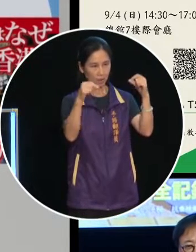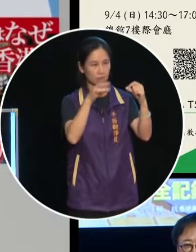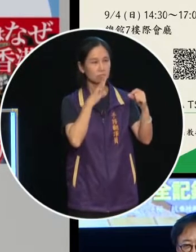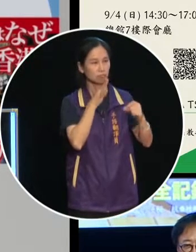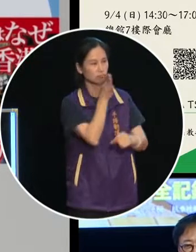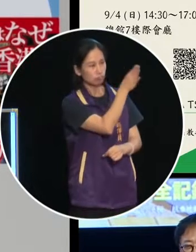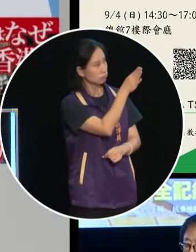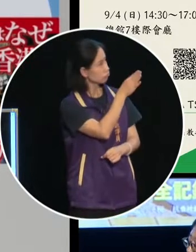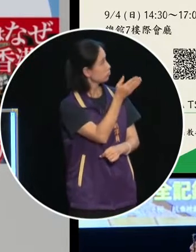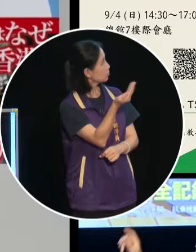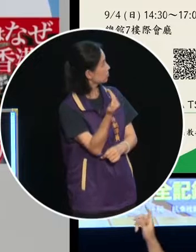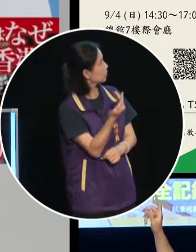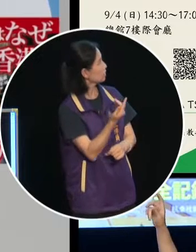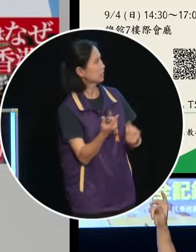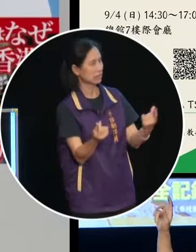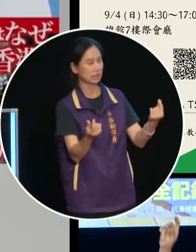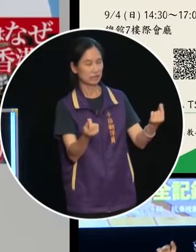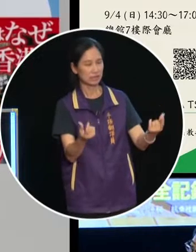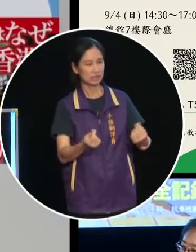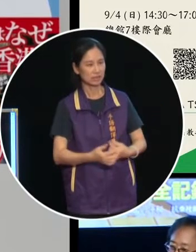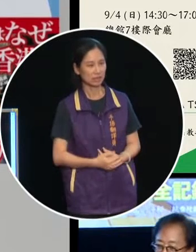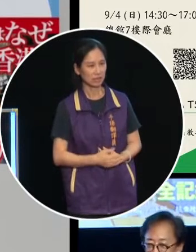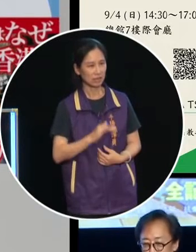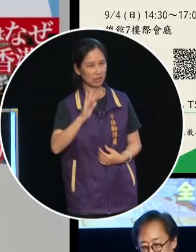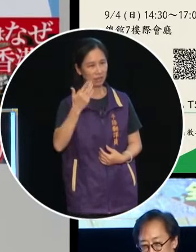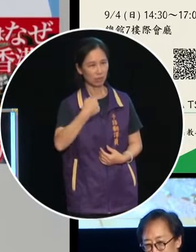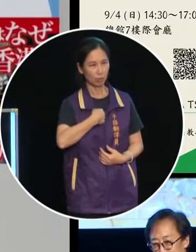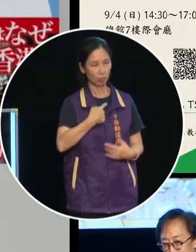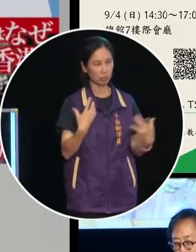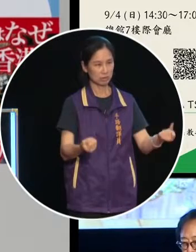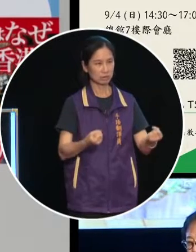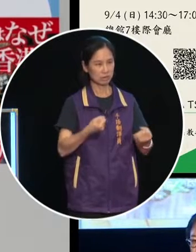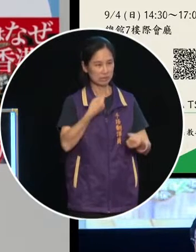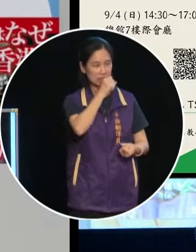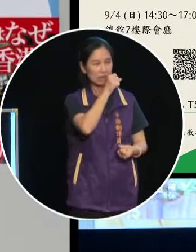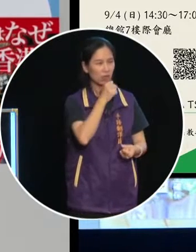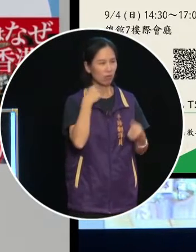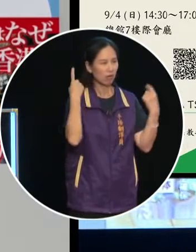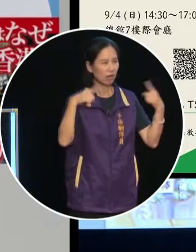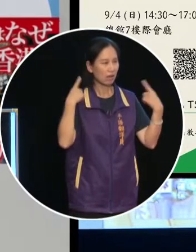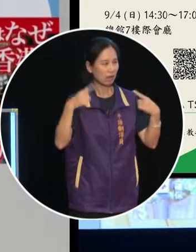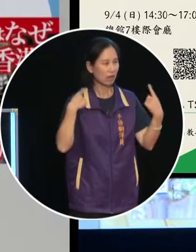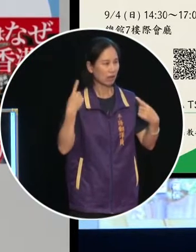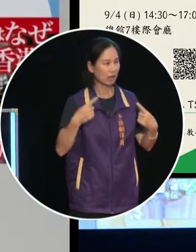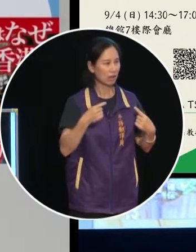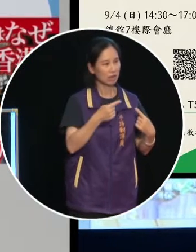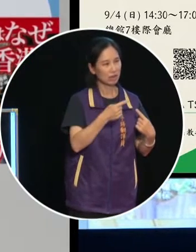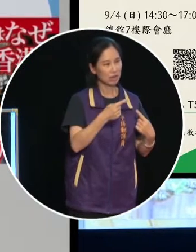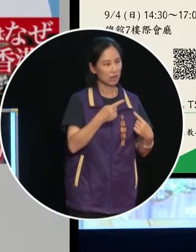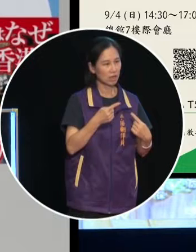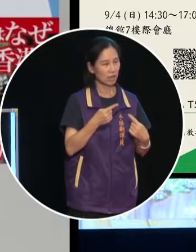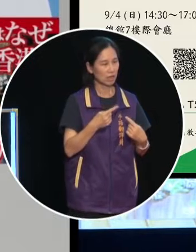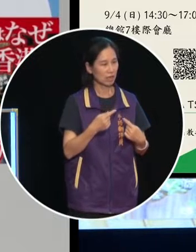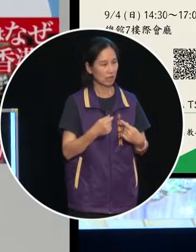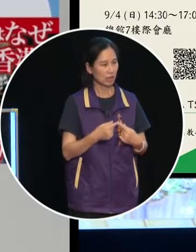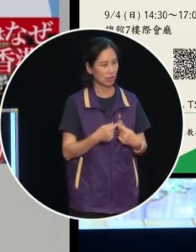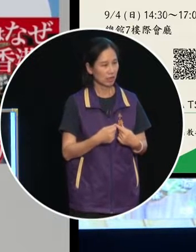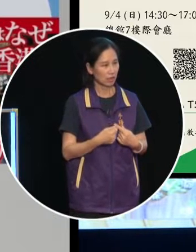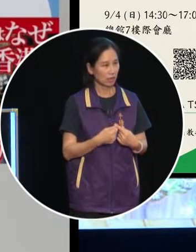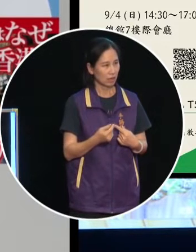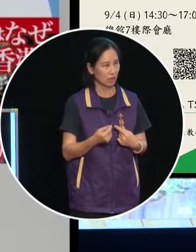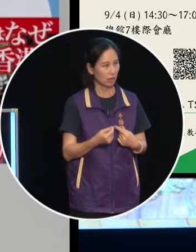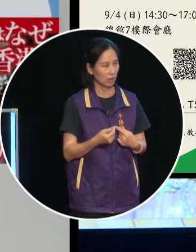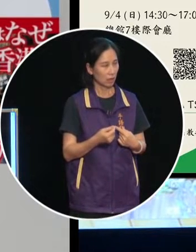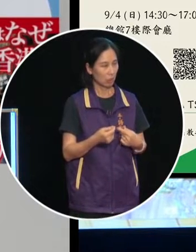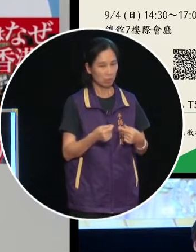这个也是岛了。不过我在台湾经常是被，例如说，我换名拿来日本